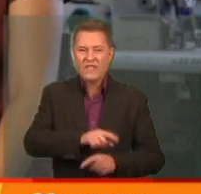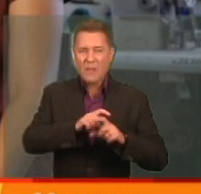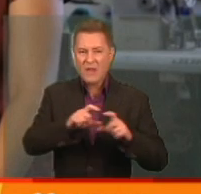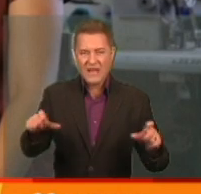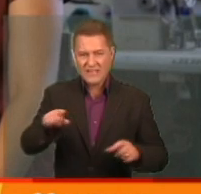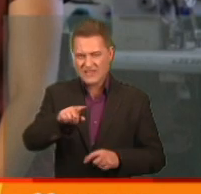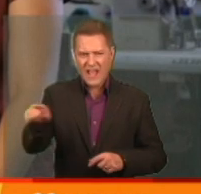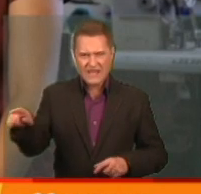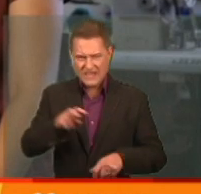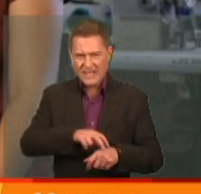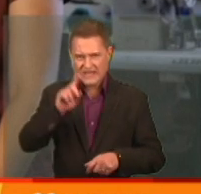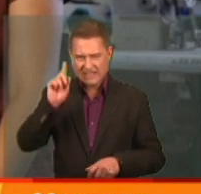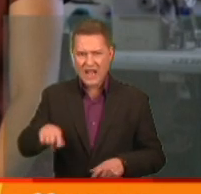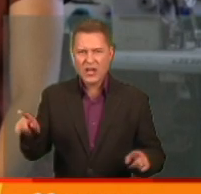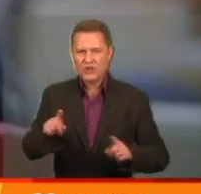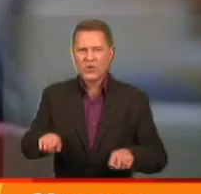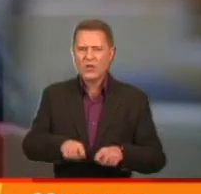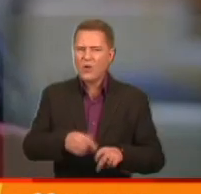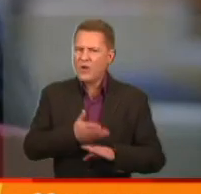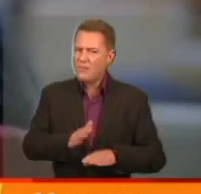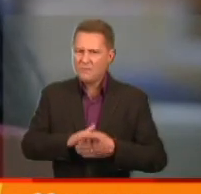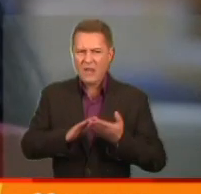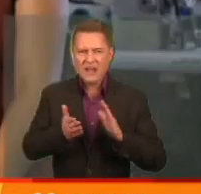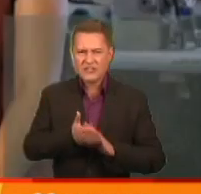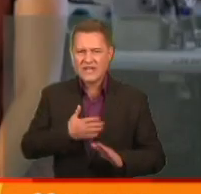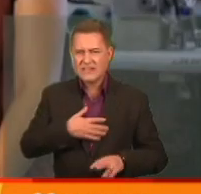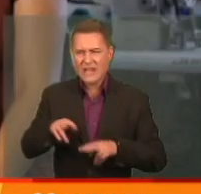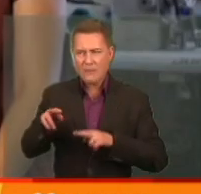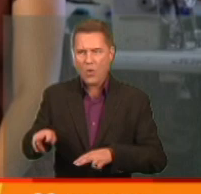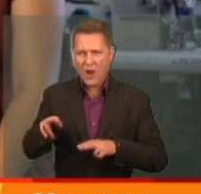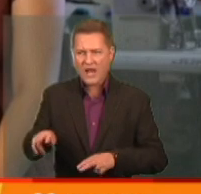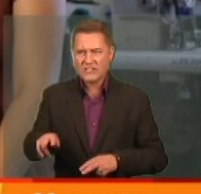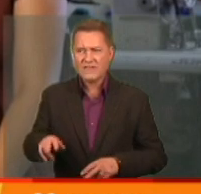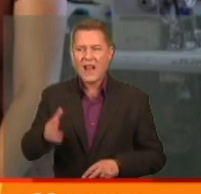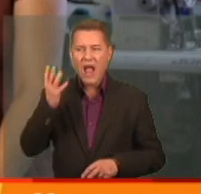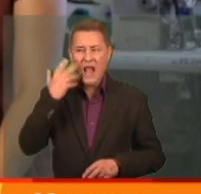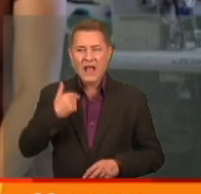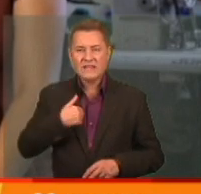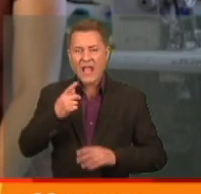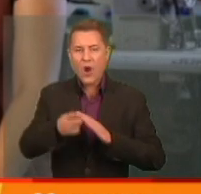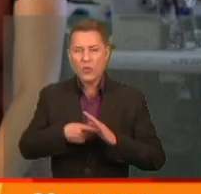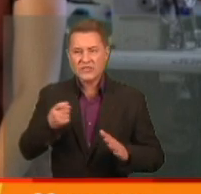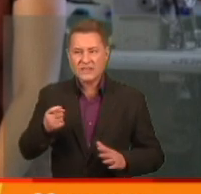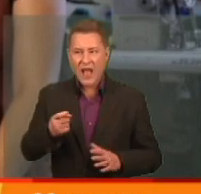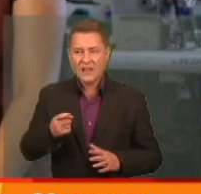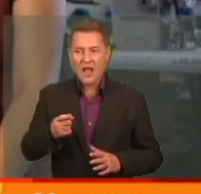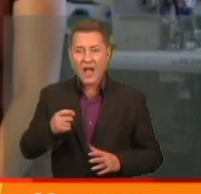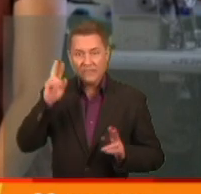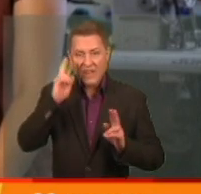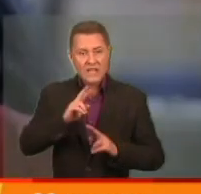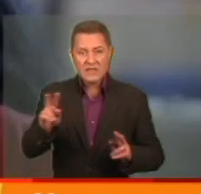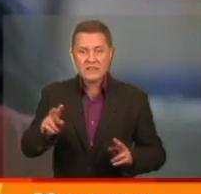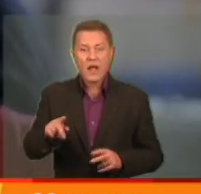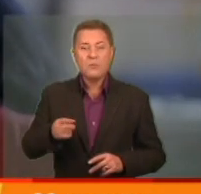що таке положення. За нами ухажували. Ну, я потім вже, коли узнала, чому я не знала, що вони мене за